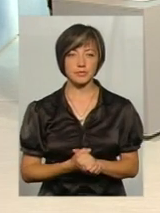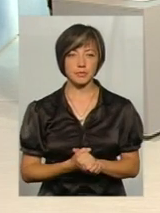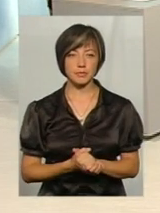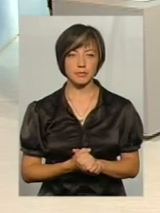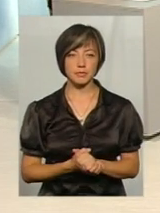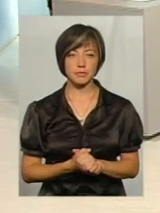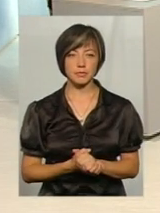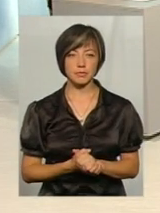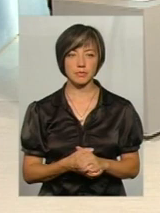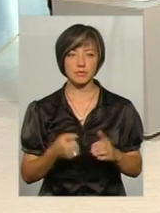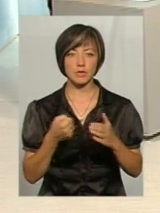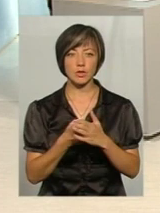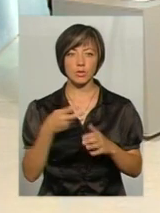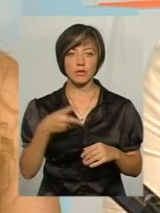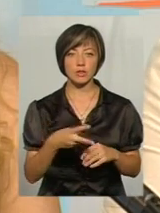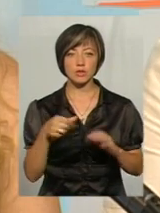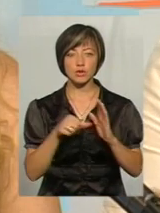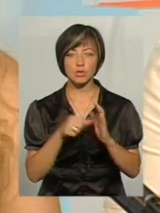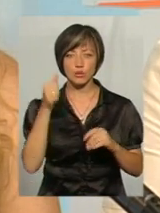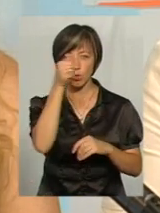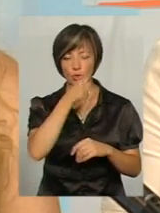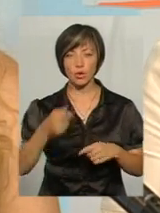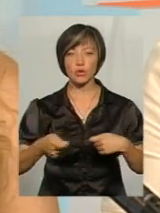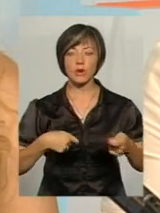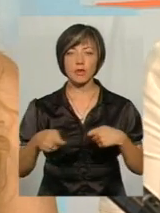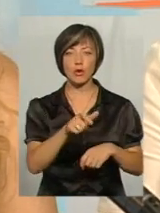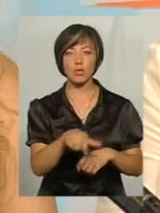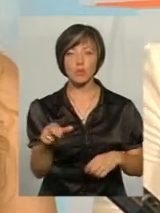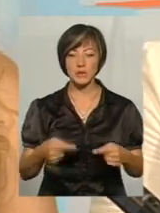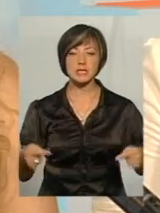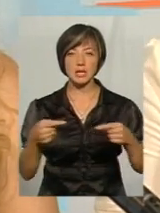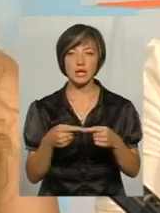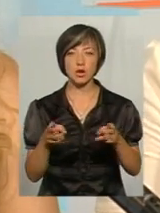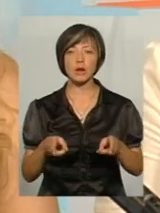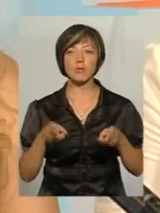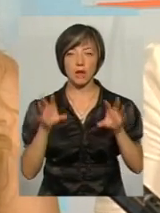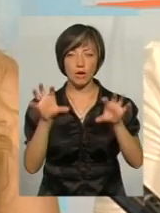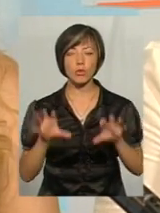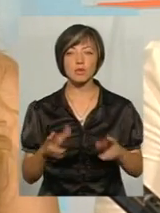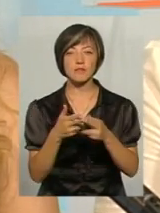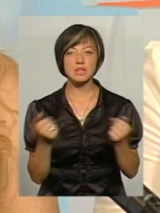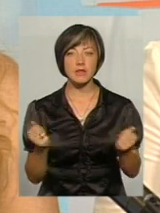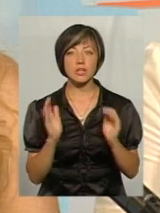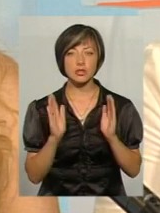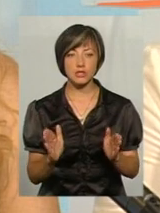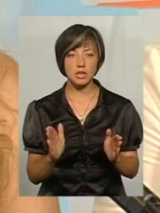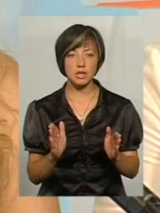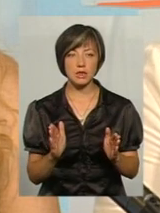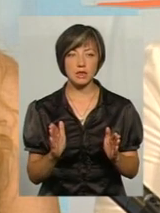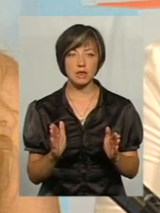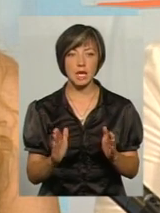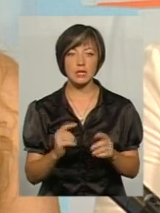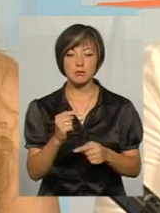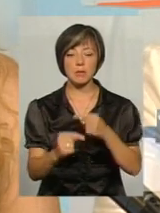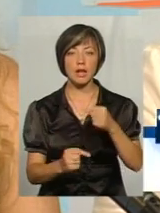До 2006 року торгівля людьми, згідно Кримінального кодексу України, визнавалася лише з перетином